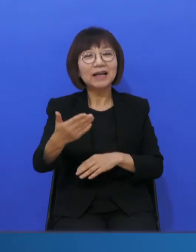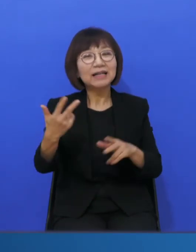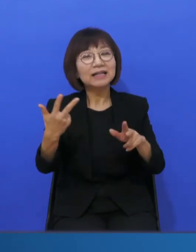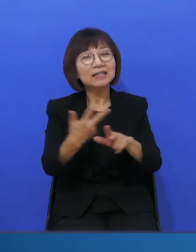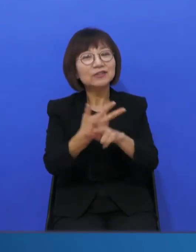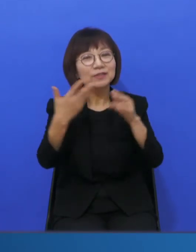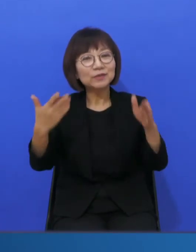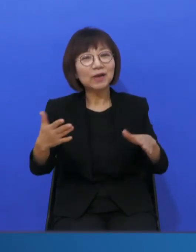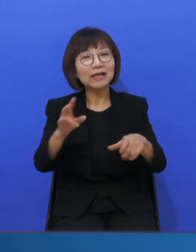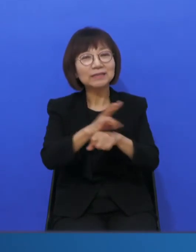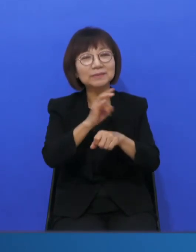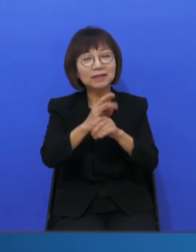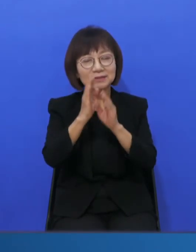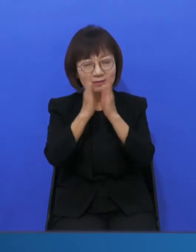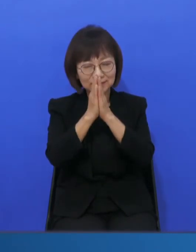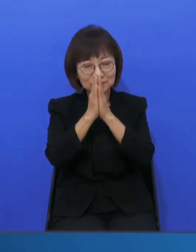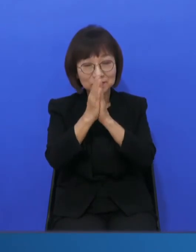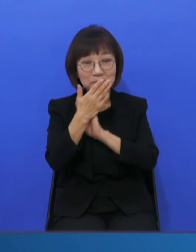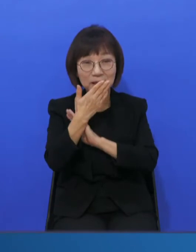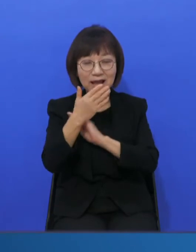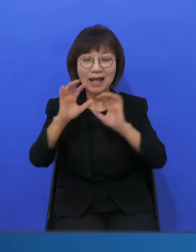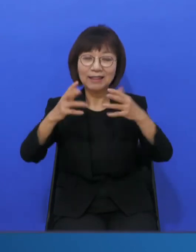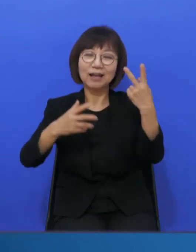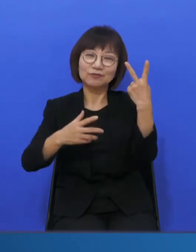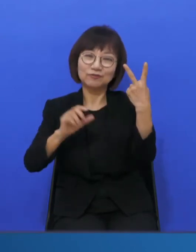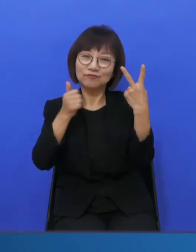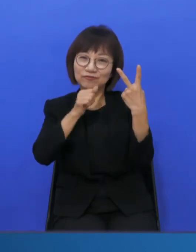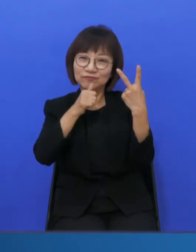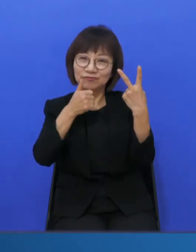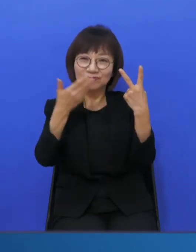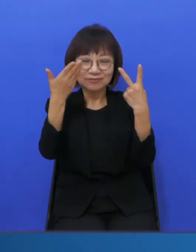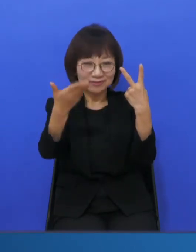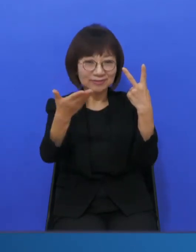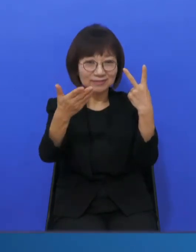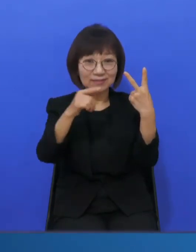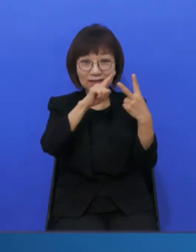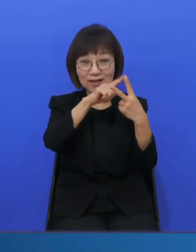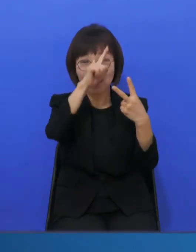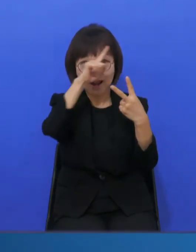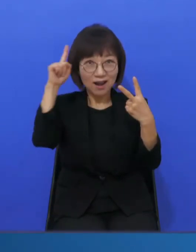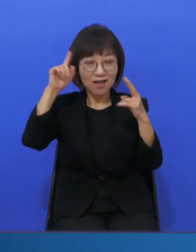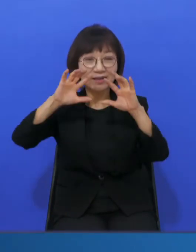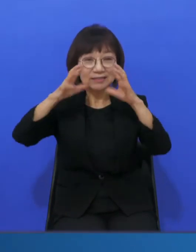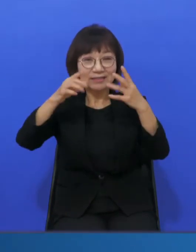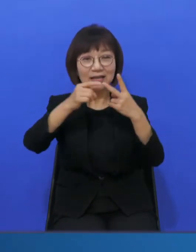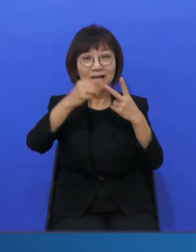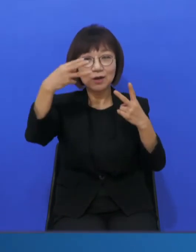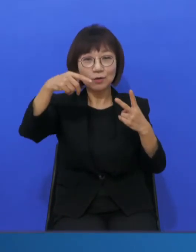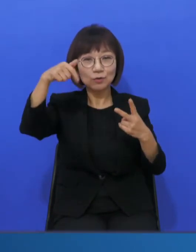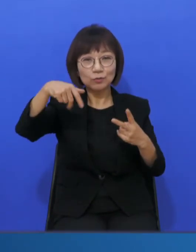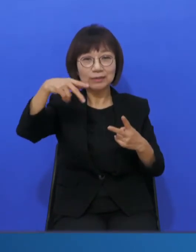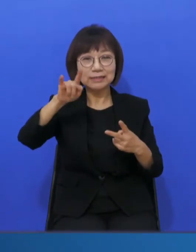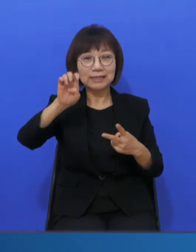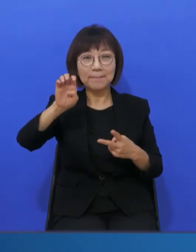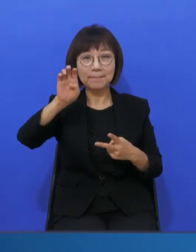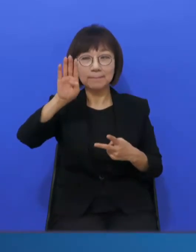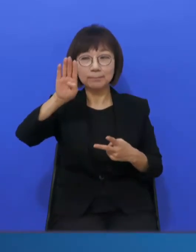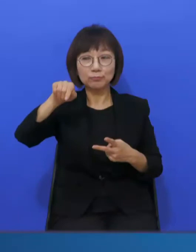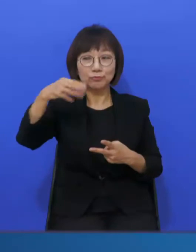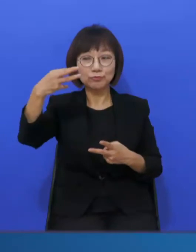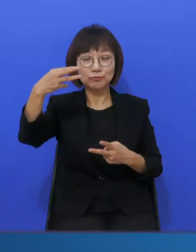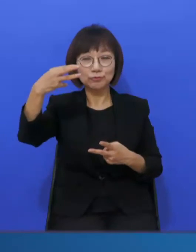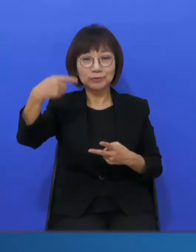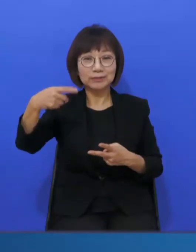일주일 내내 24시 기도할 수 있는 두 나라를 소개해 드립니다. 이번 주는 러시아와 룩셈부르크입니다.